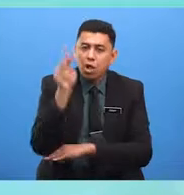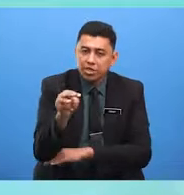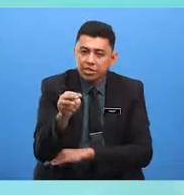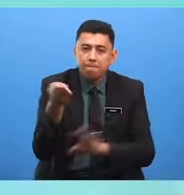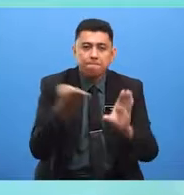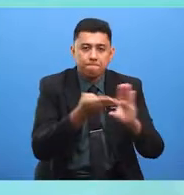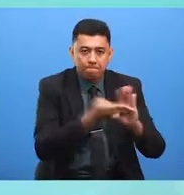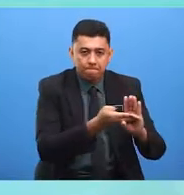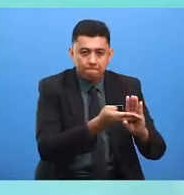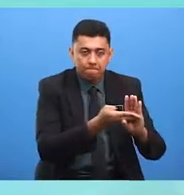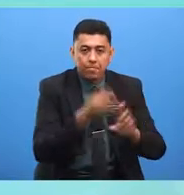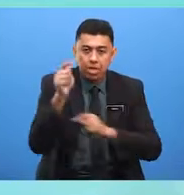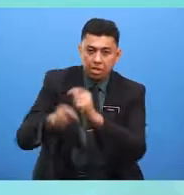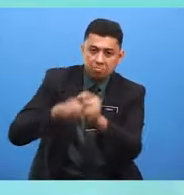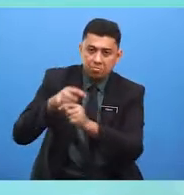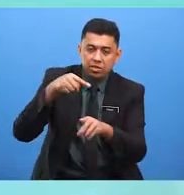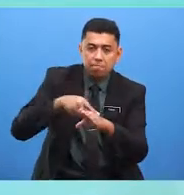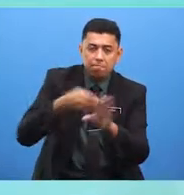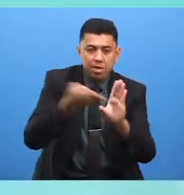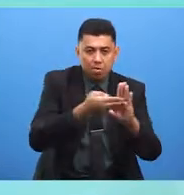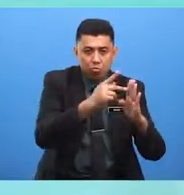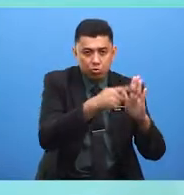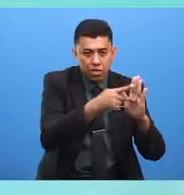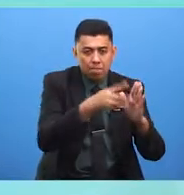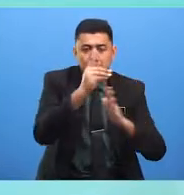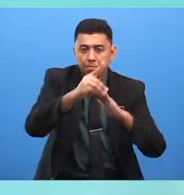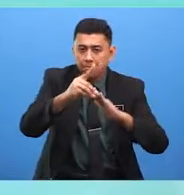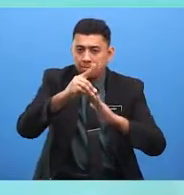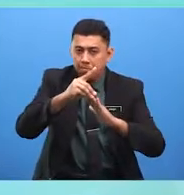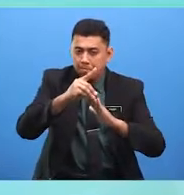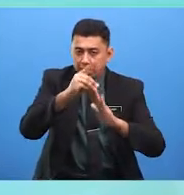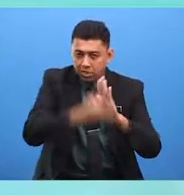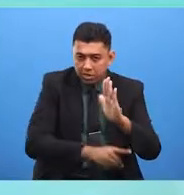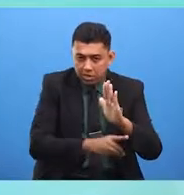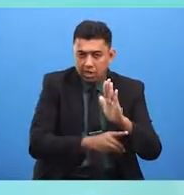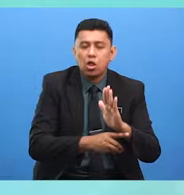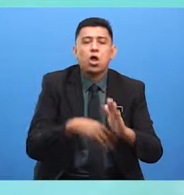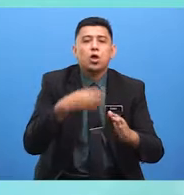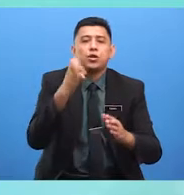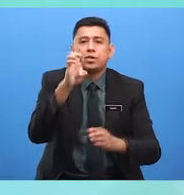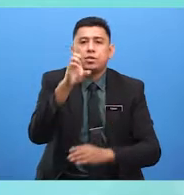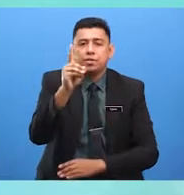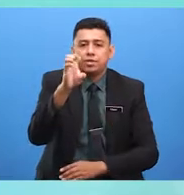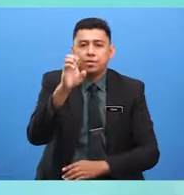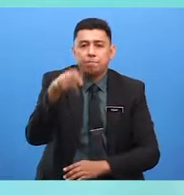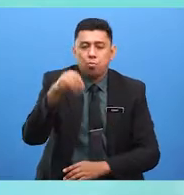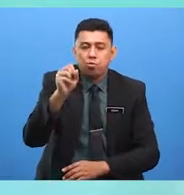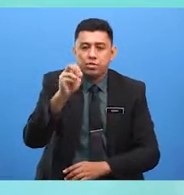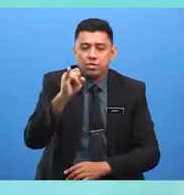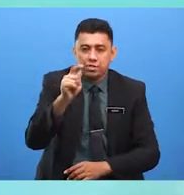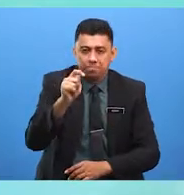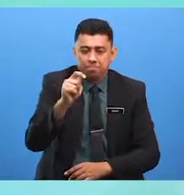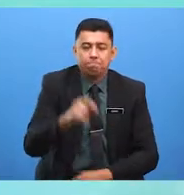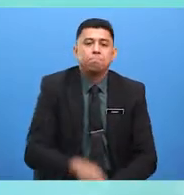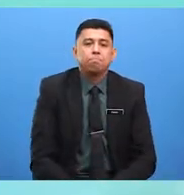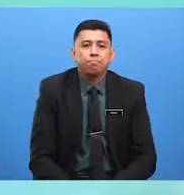perdagangan di bank pusat berdasarkan jumlah deposit yang diterima semase inflasi bank pusat